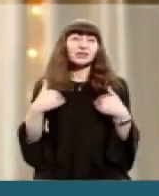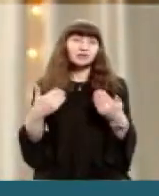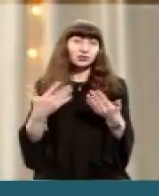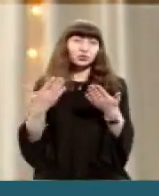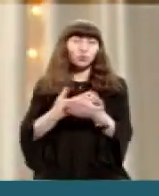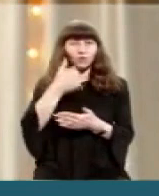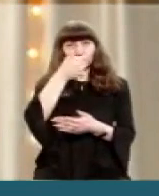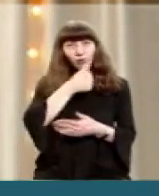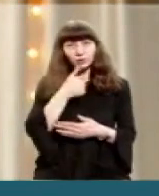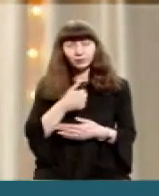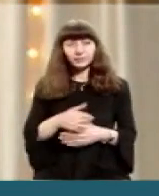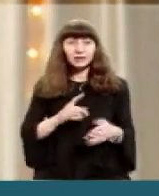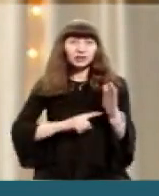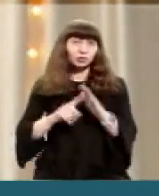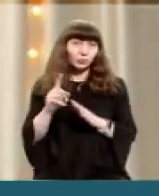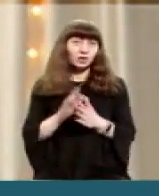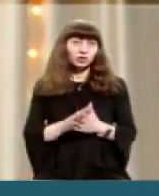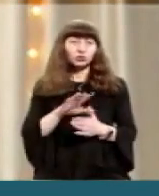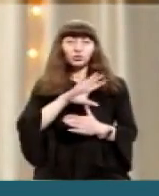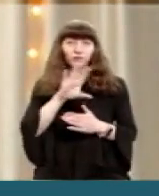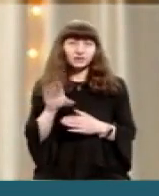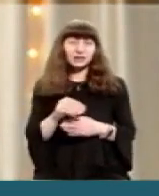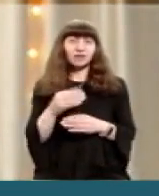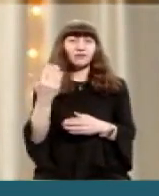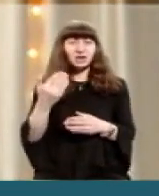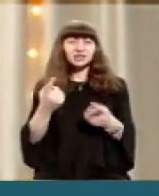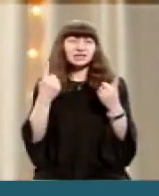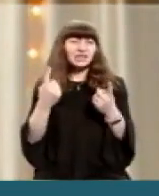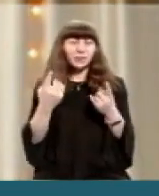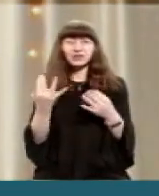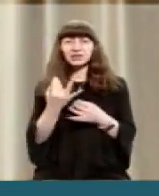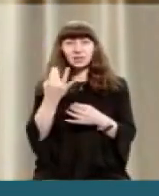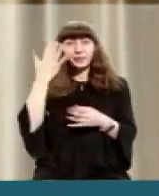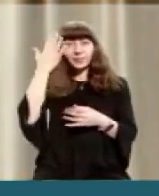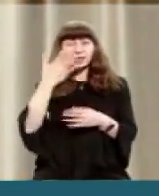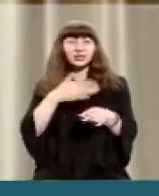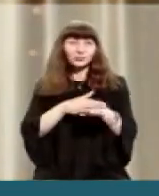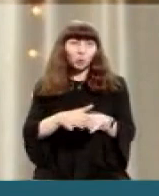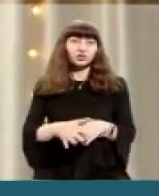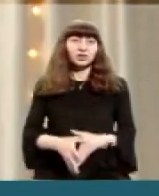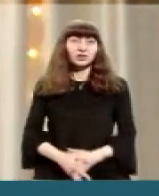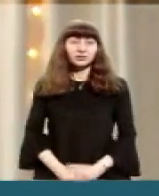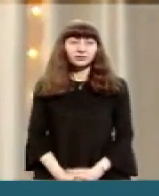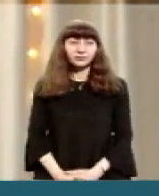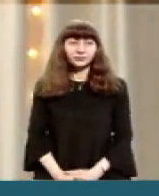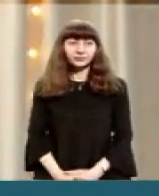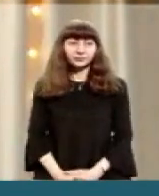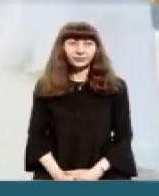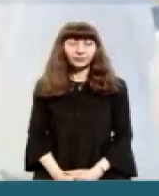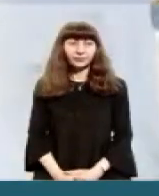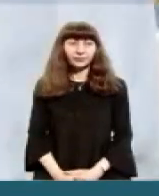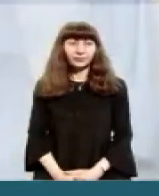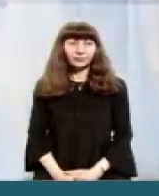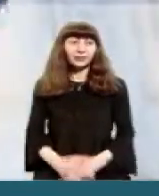поздравить с Новым годом наступающим, и чтобы все ваши самые смелые мечты, они обязательно были